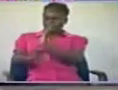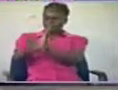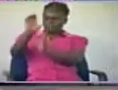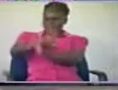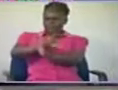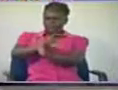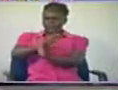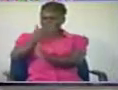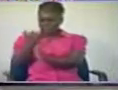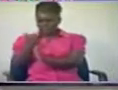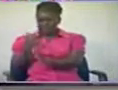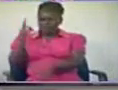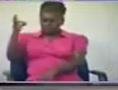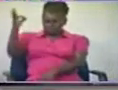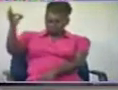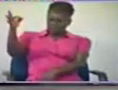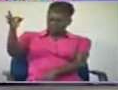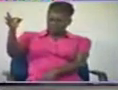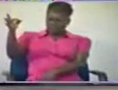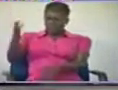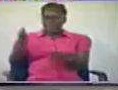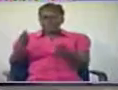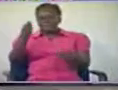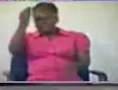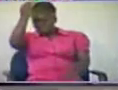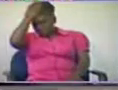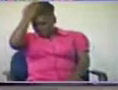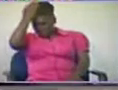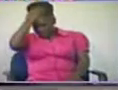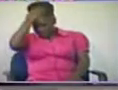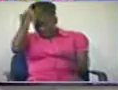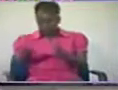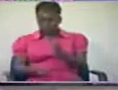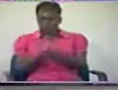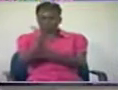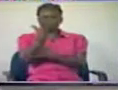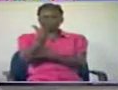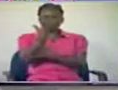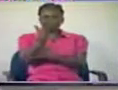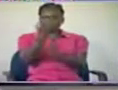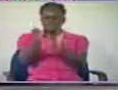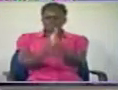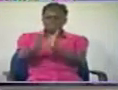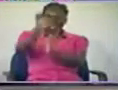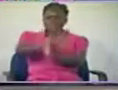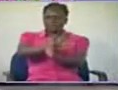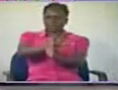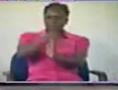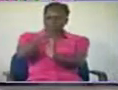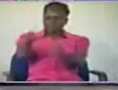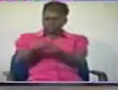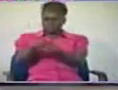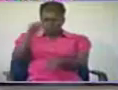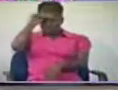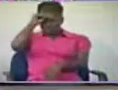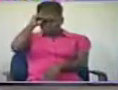mzuri wa sisi kufuatilia. Kwa hivyo Jumatatu tulikuwa tunazindua mfumo huo. tukisema kwamba kulingana na maoni